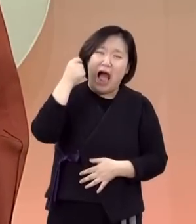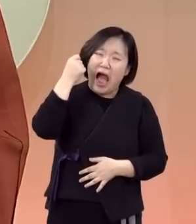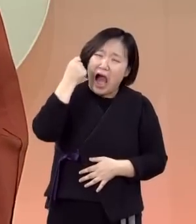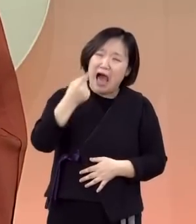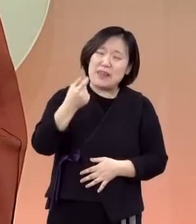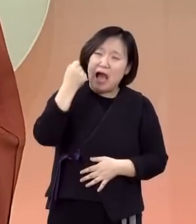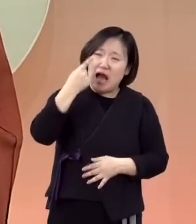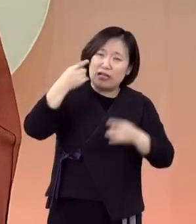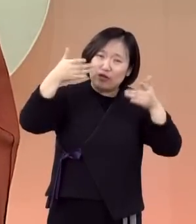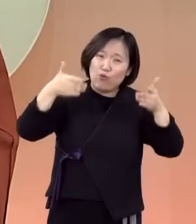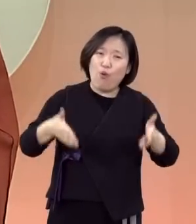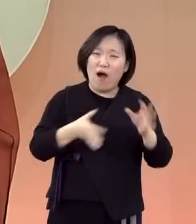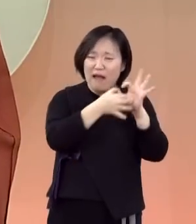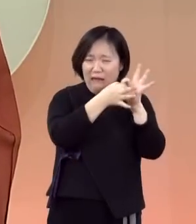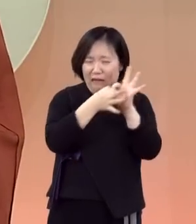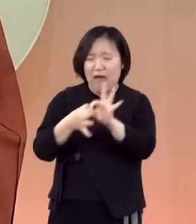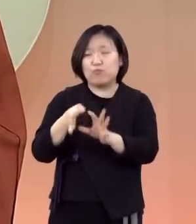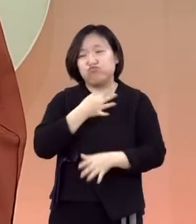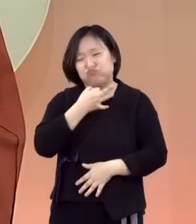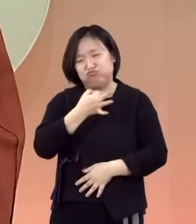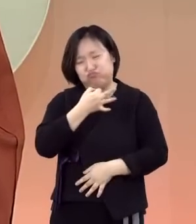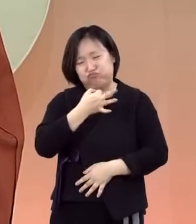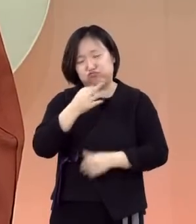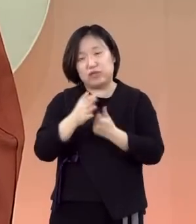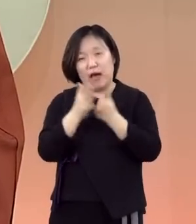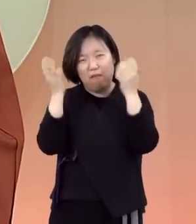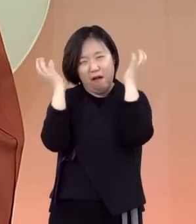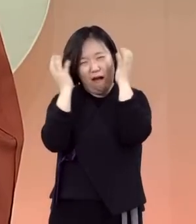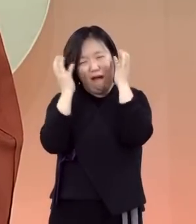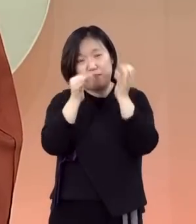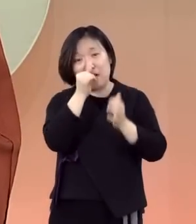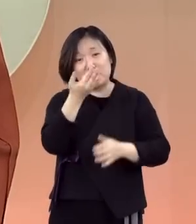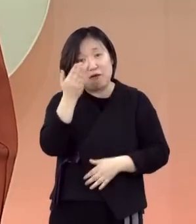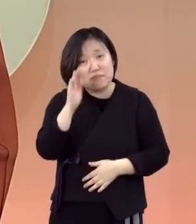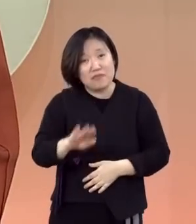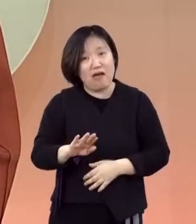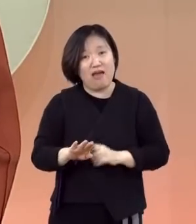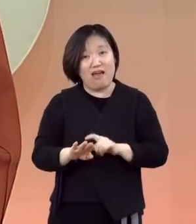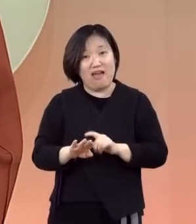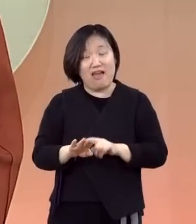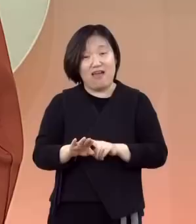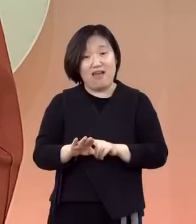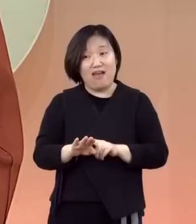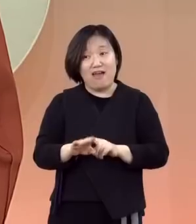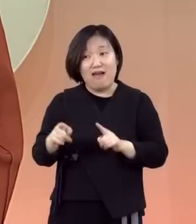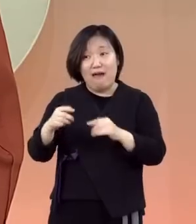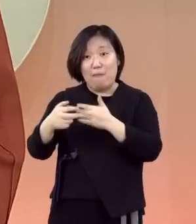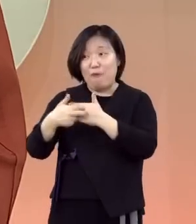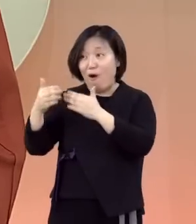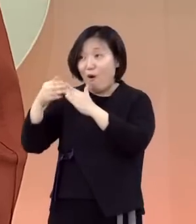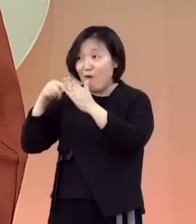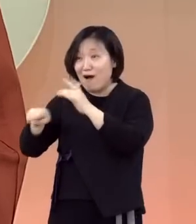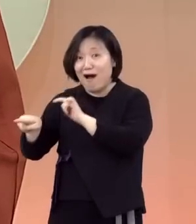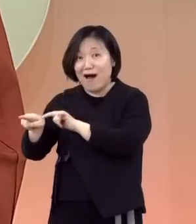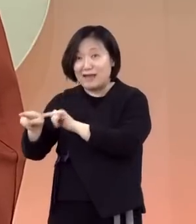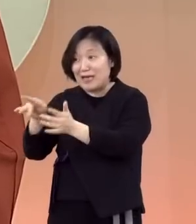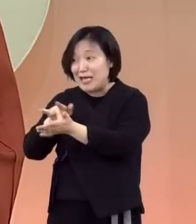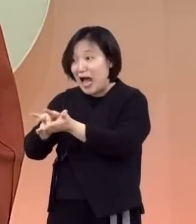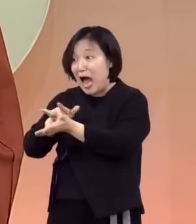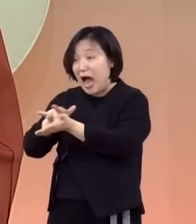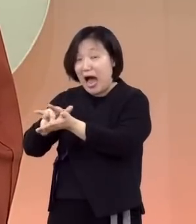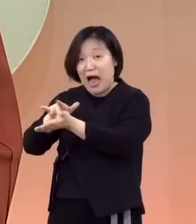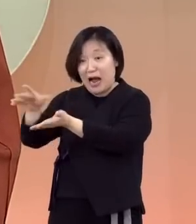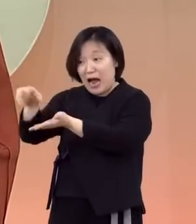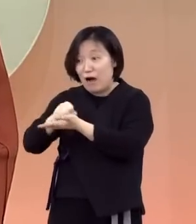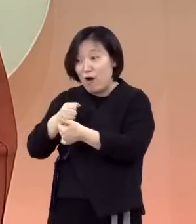잠자는동안에도기침을해서깊은잠을잘수가없었어요. 저는잠자는걸정말좋아하는사람이에요.그래서그 약을이틀이나사흘동안먹었 더니증상이싹사라졌어요